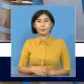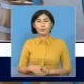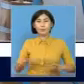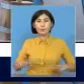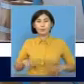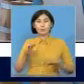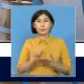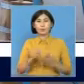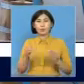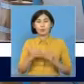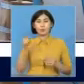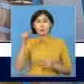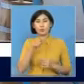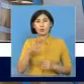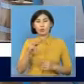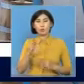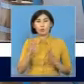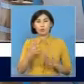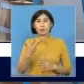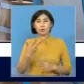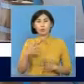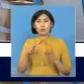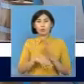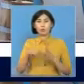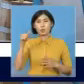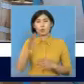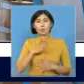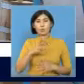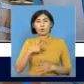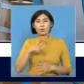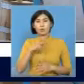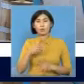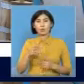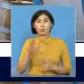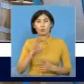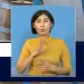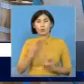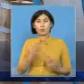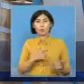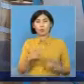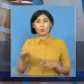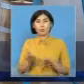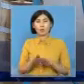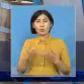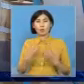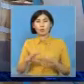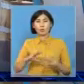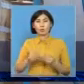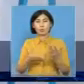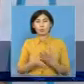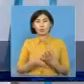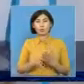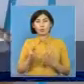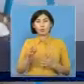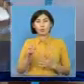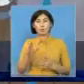Лошадьми занимаюсь уже 10 лет, но кумысом только 3 последних года. Я тут работаю технологом. Вот изготовили такой аппарат, с его помощью